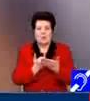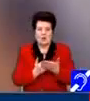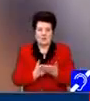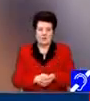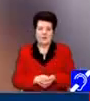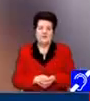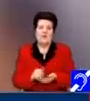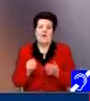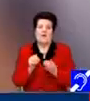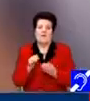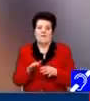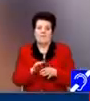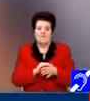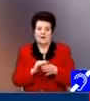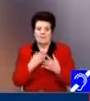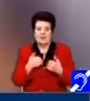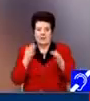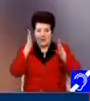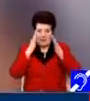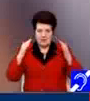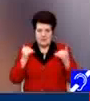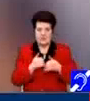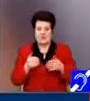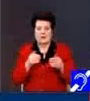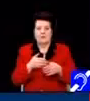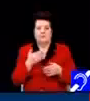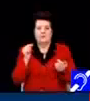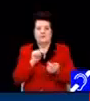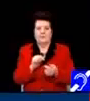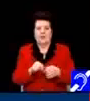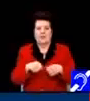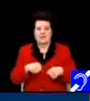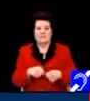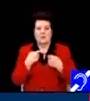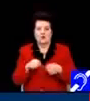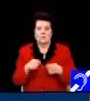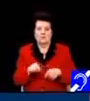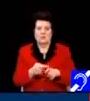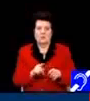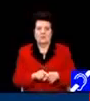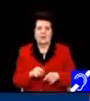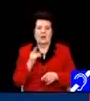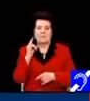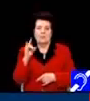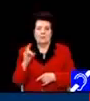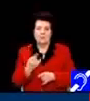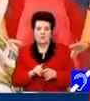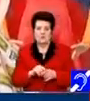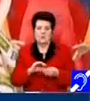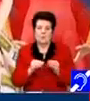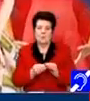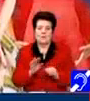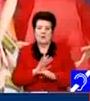NASA. Familia artistei mexicane contestă dreptul companiei californiene de a comercializa această păpușă și subliniază că